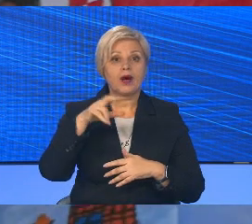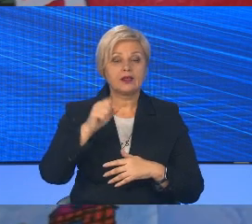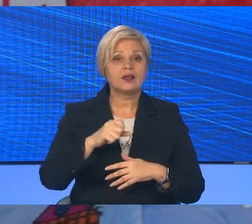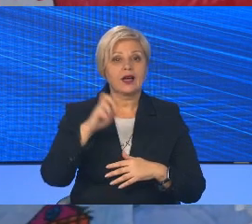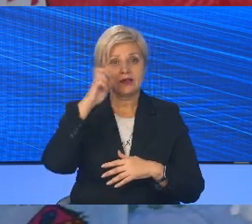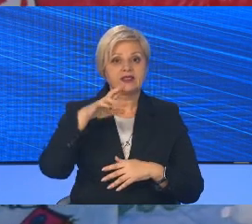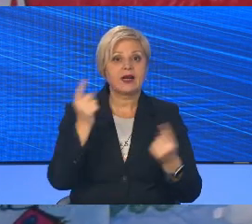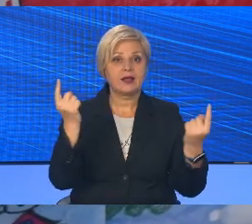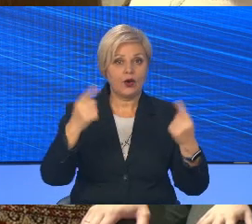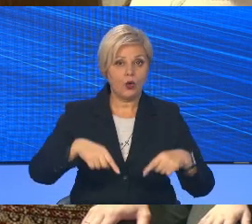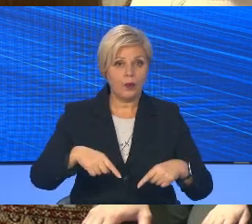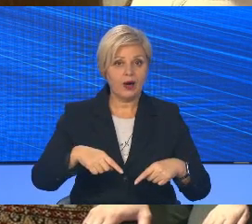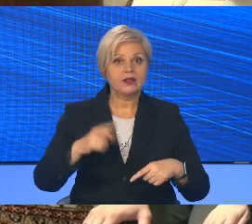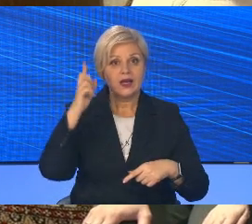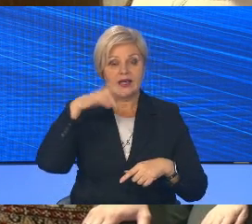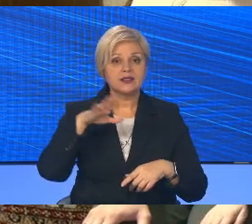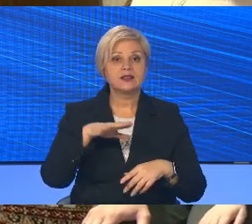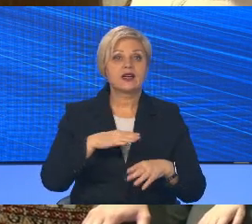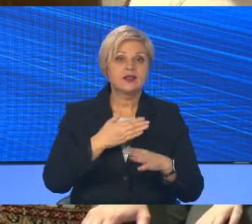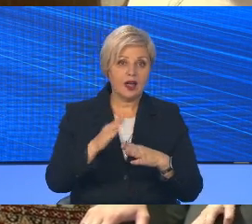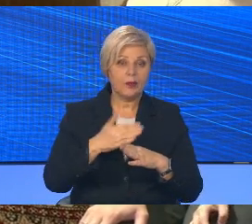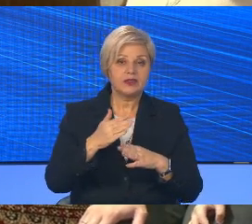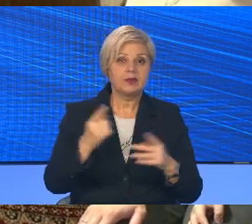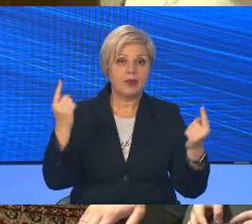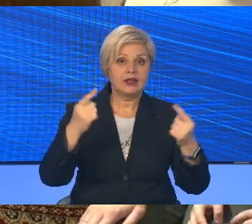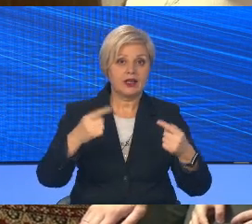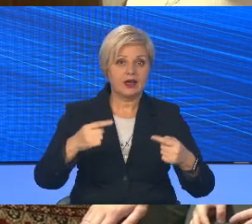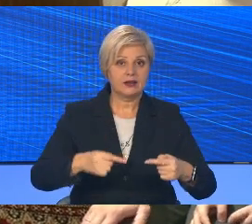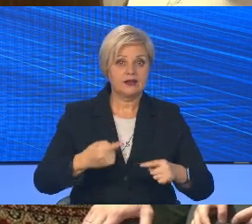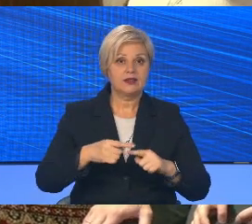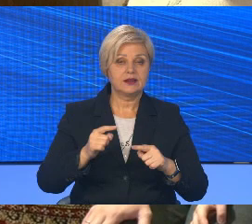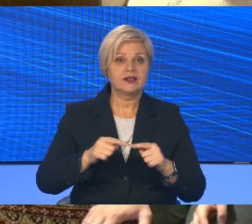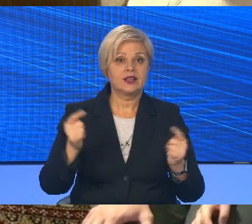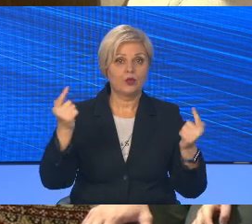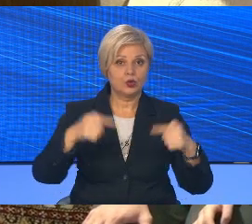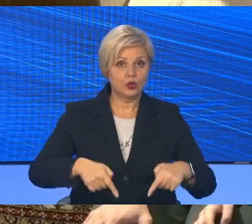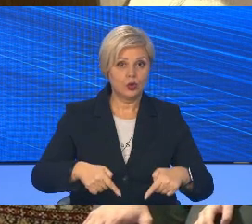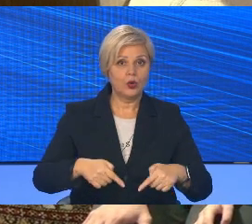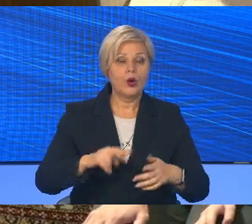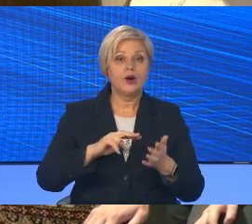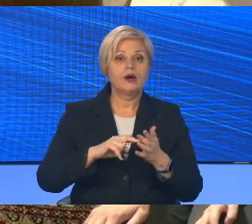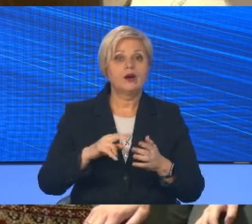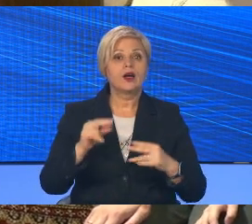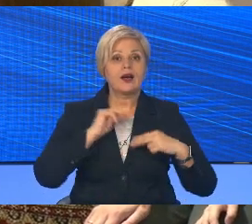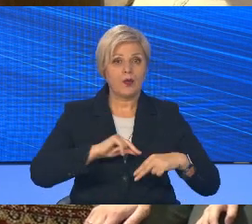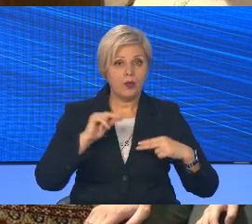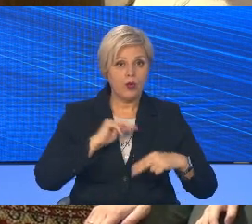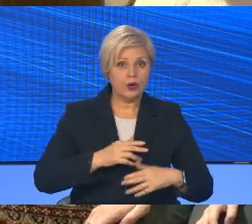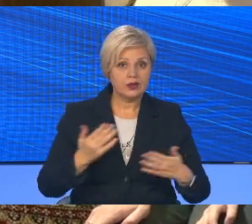упадок, и страна плавно катилась к дну, так скажем, в плане работы.